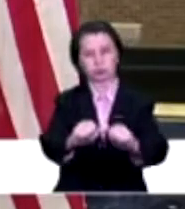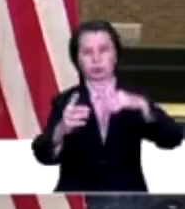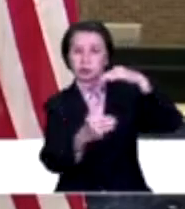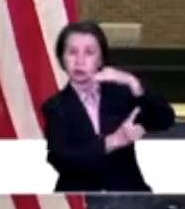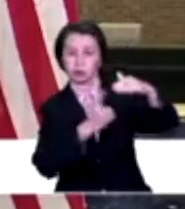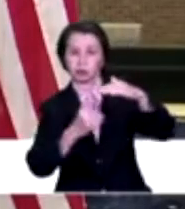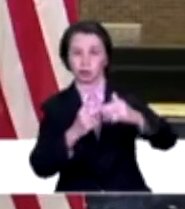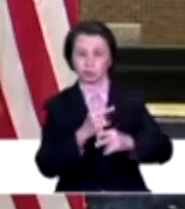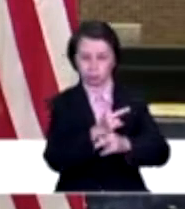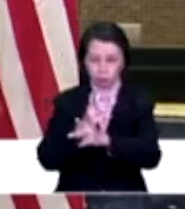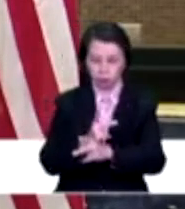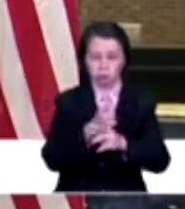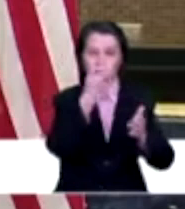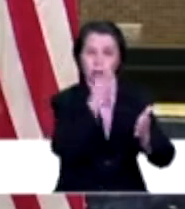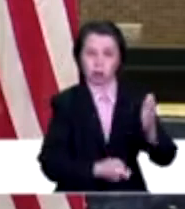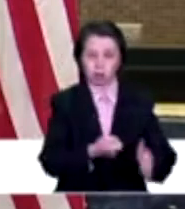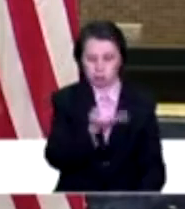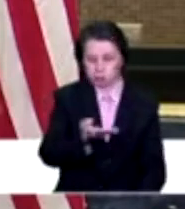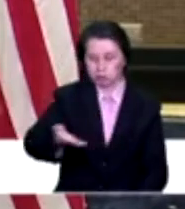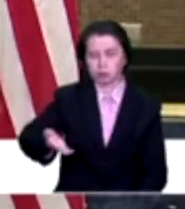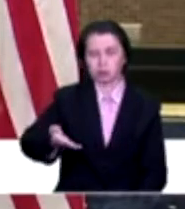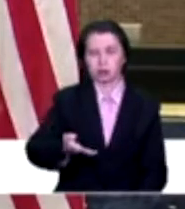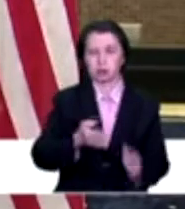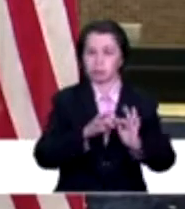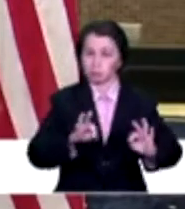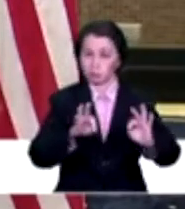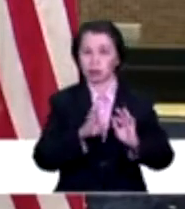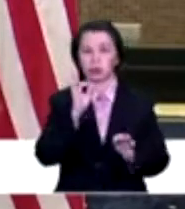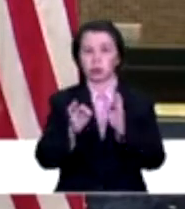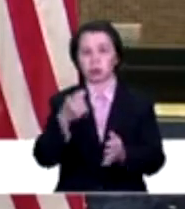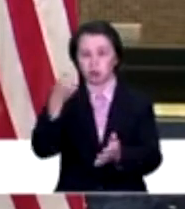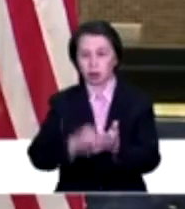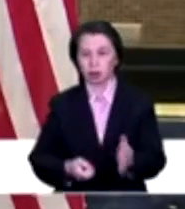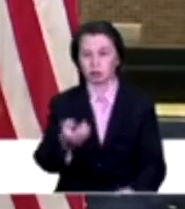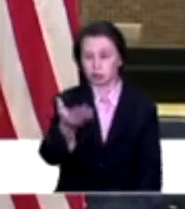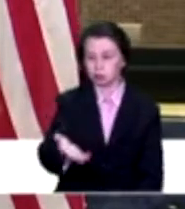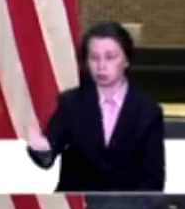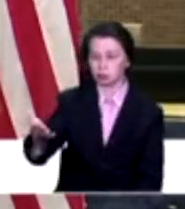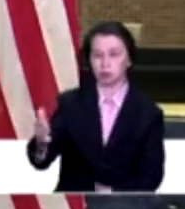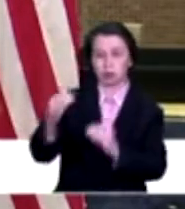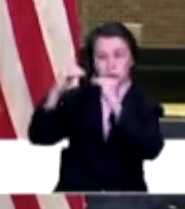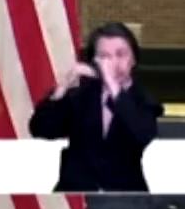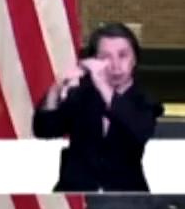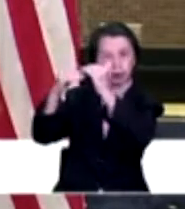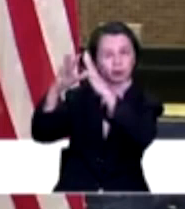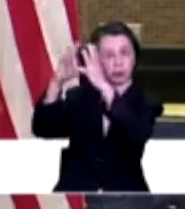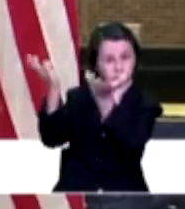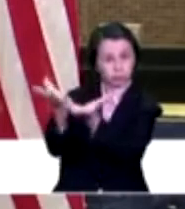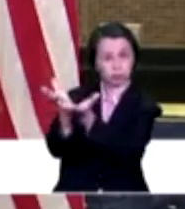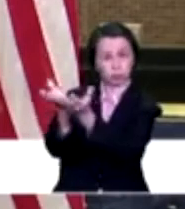dasar pengawalan harga barangan perlu. Walaupun harga komoditi di peringkat global